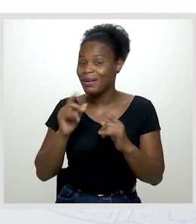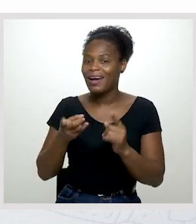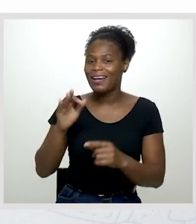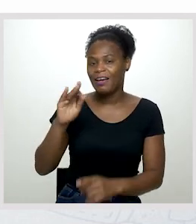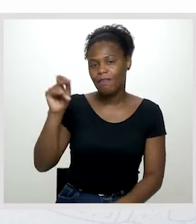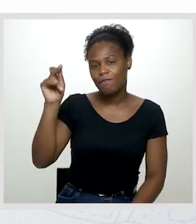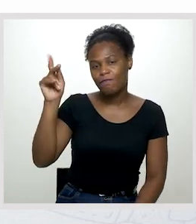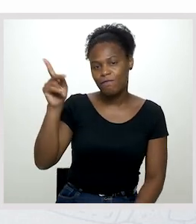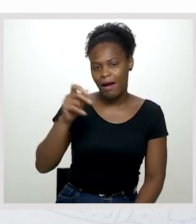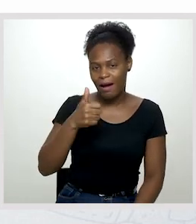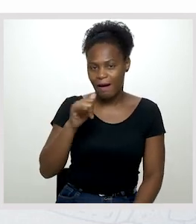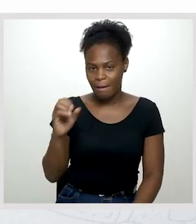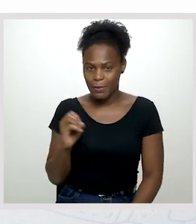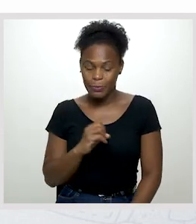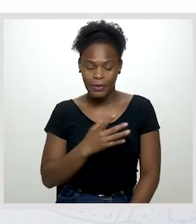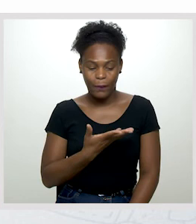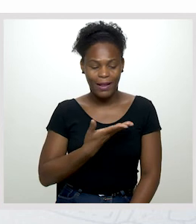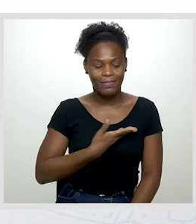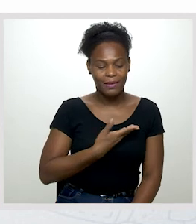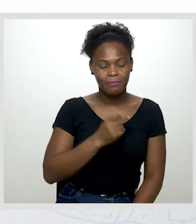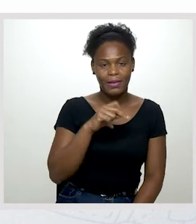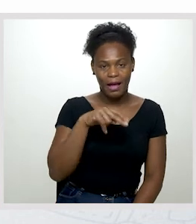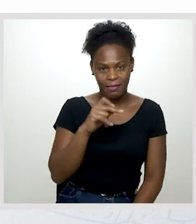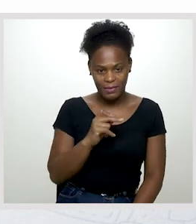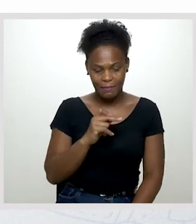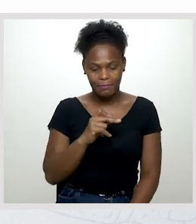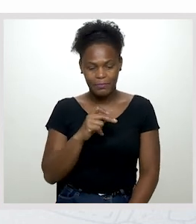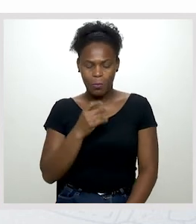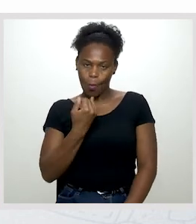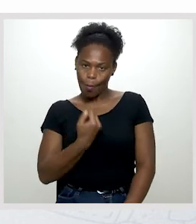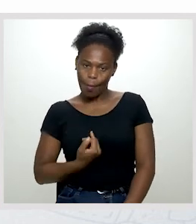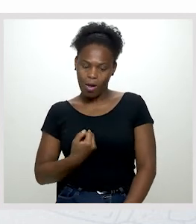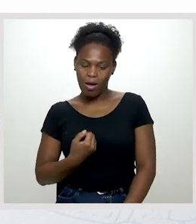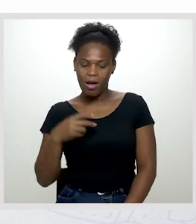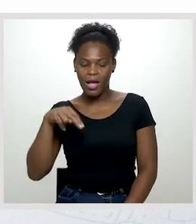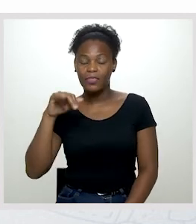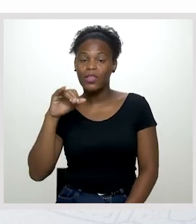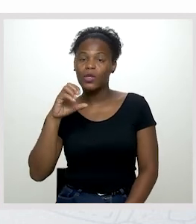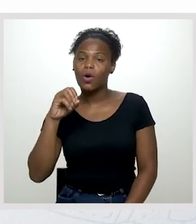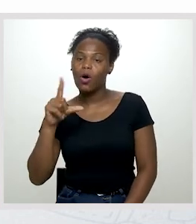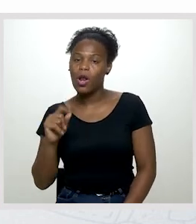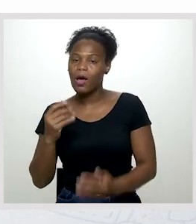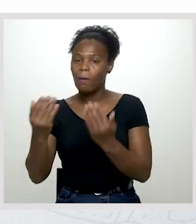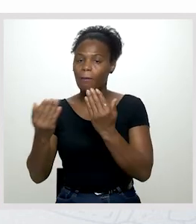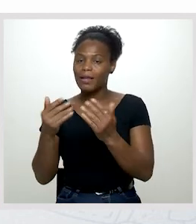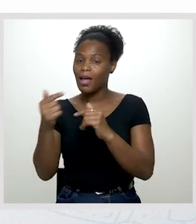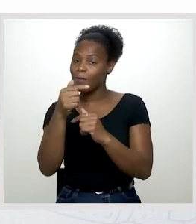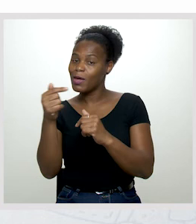Fábio. Ligne D. Anna, Maigre, Nicole.